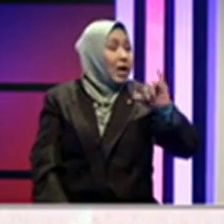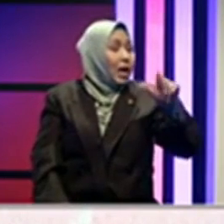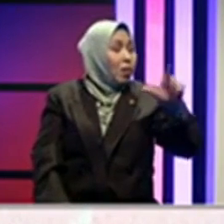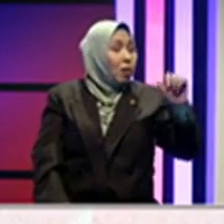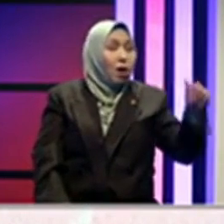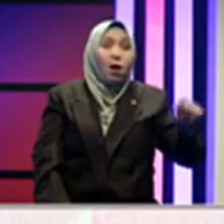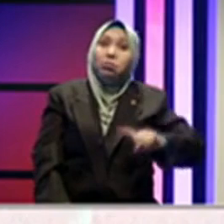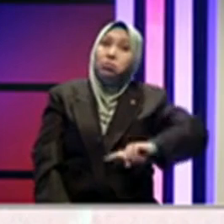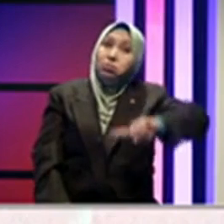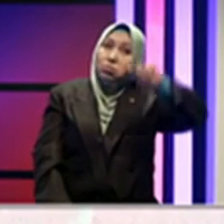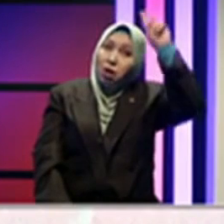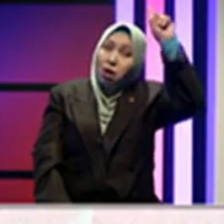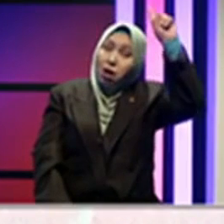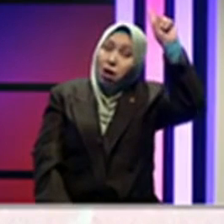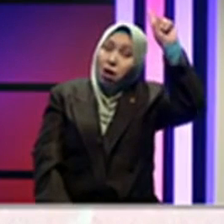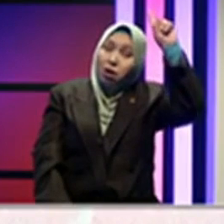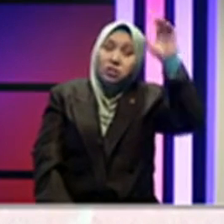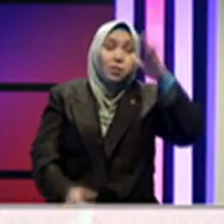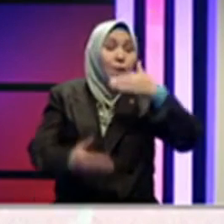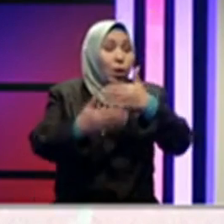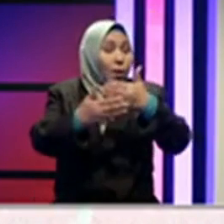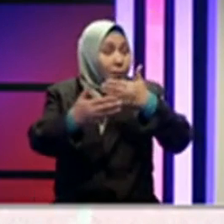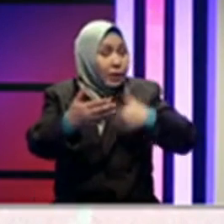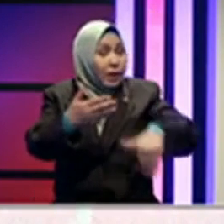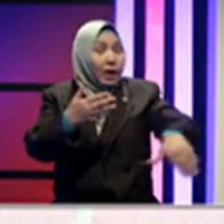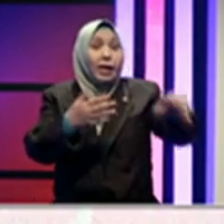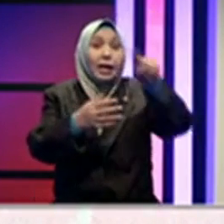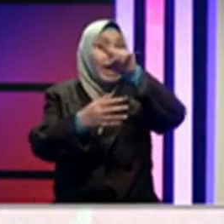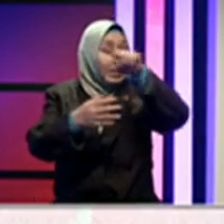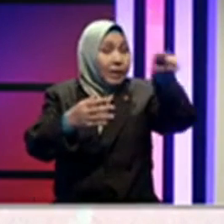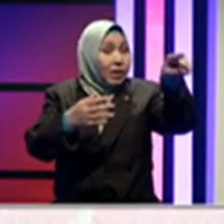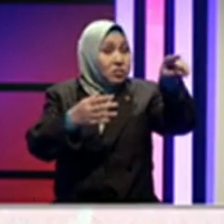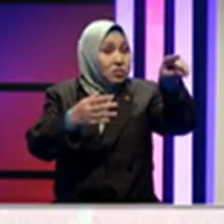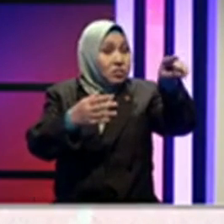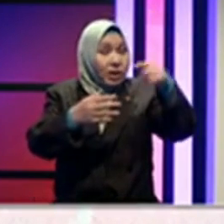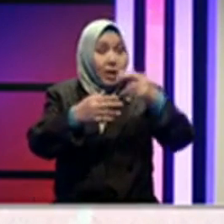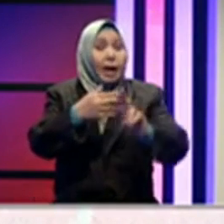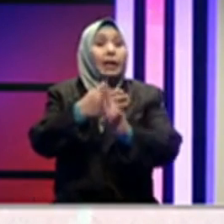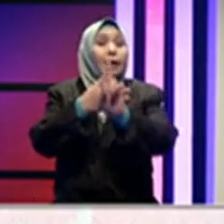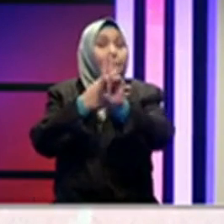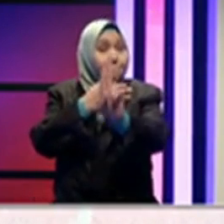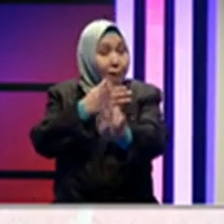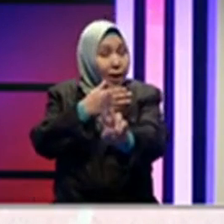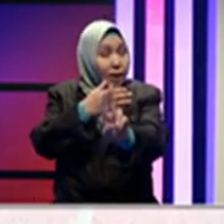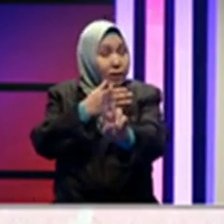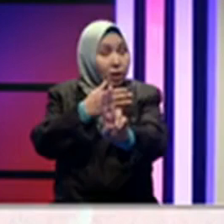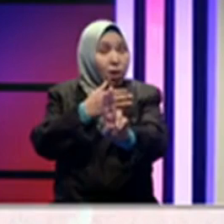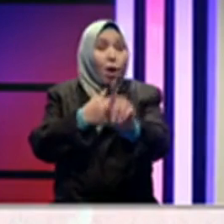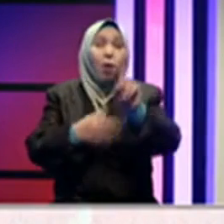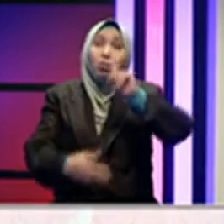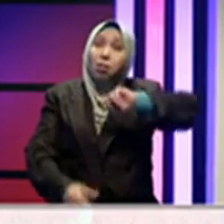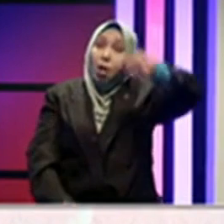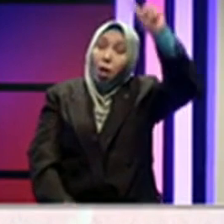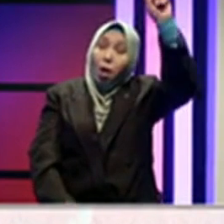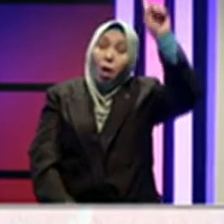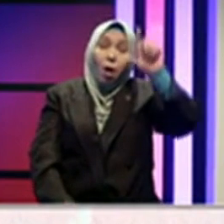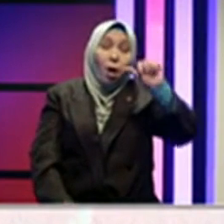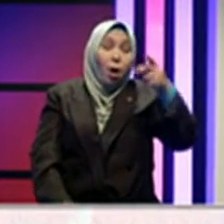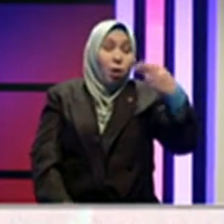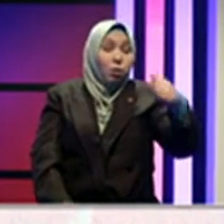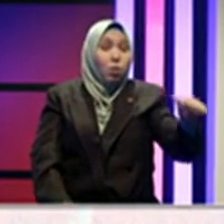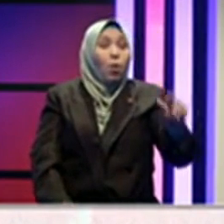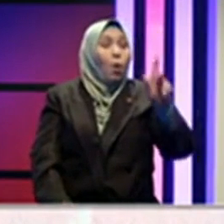lafaz Allah yang mana sebelumnya yang berbaris di atas dan lebih depan Nah dibaca tebal Allah untuk